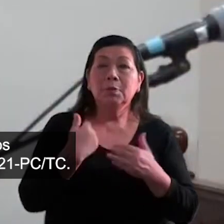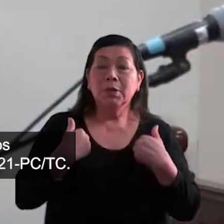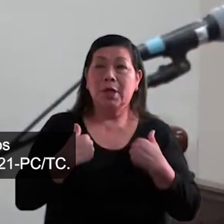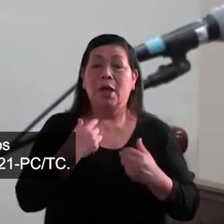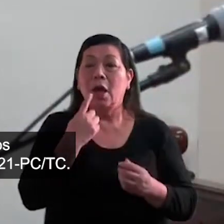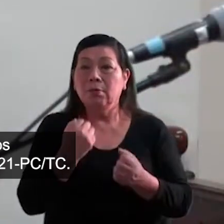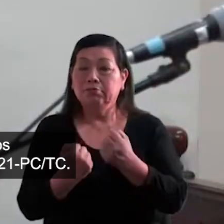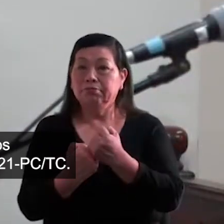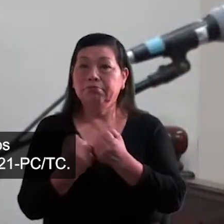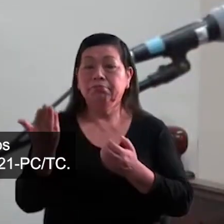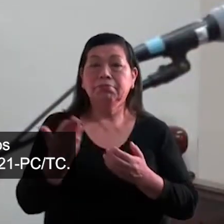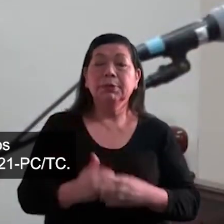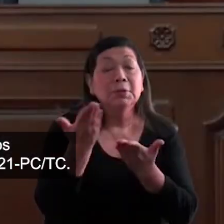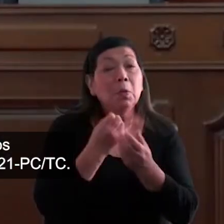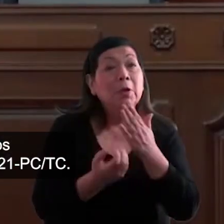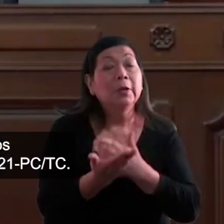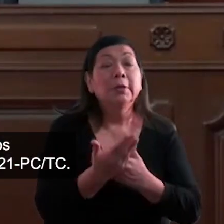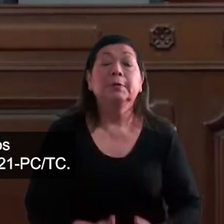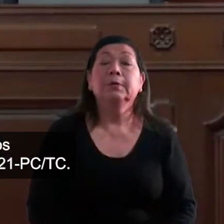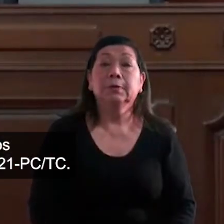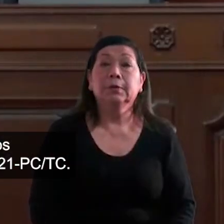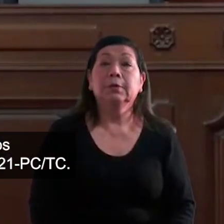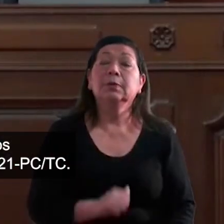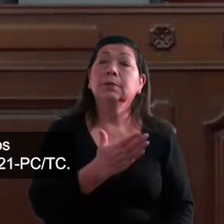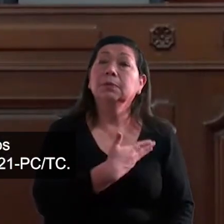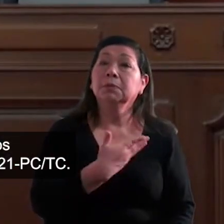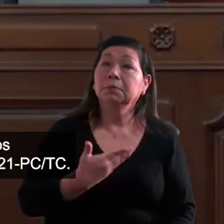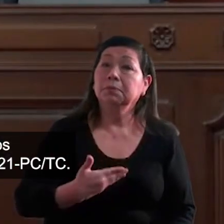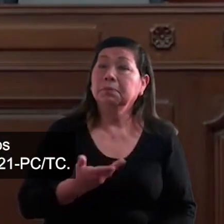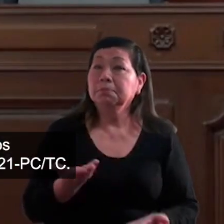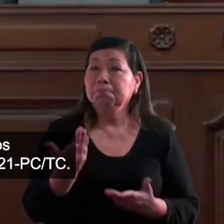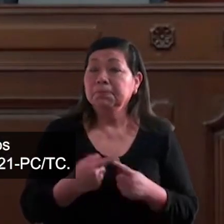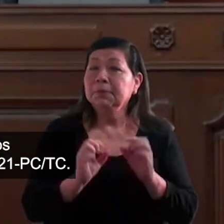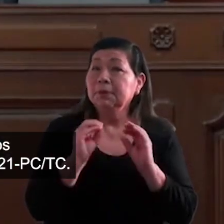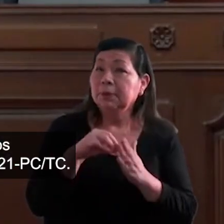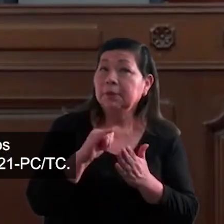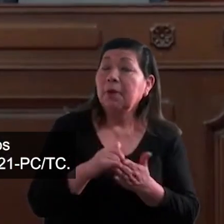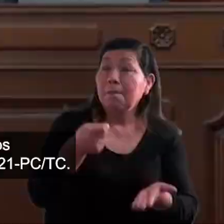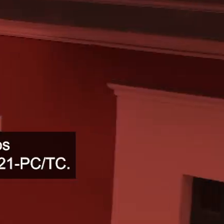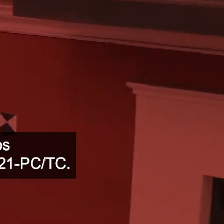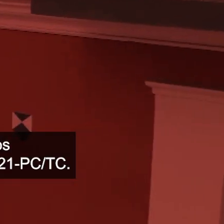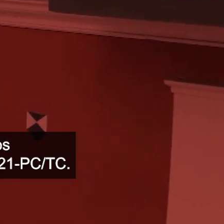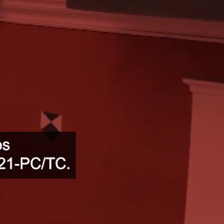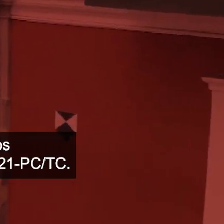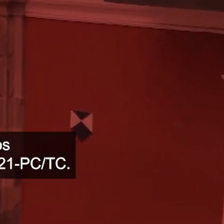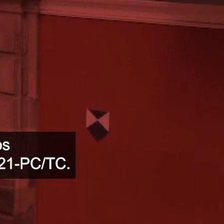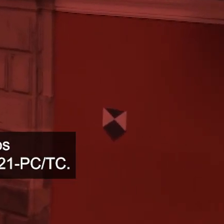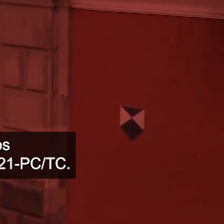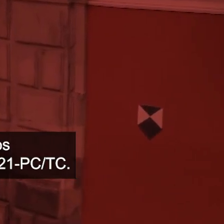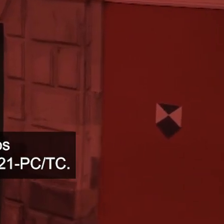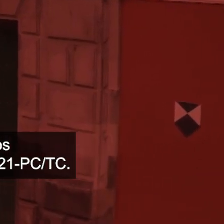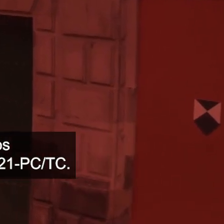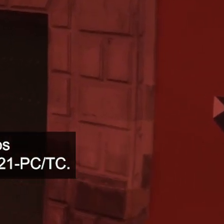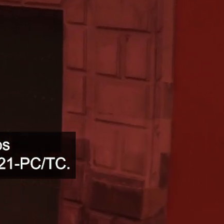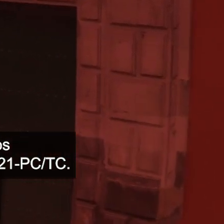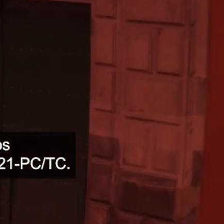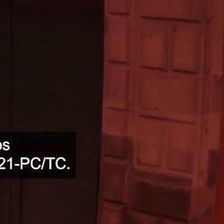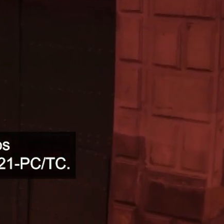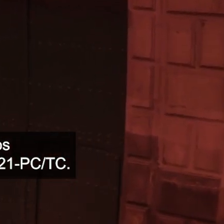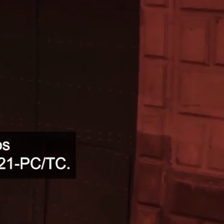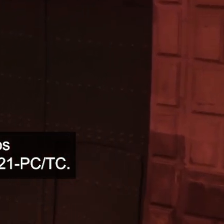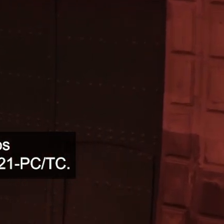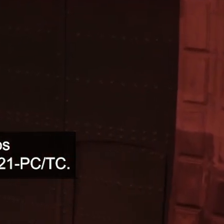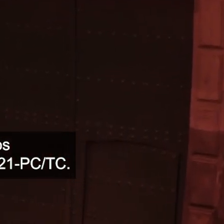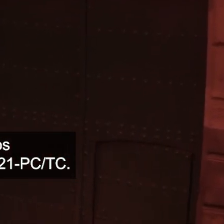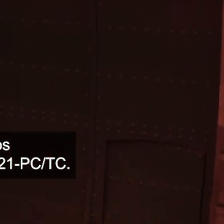chunka achikyay pachata. Qallariknin mañakuymi karqa cumplimiento mañakuy. Iskay waranja iskay chunka hukniyuq watapa